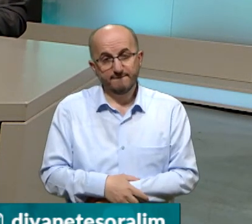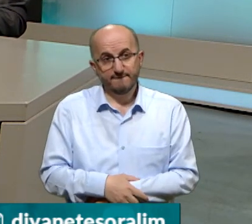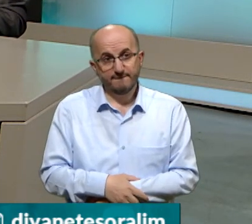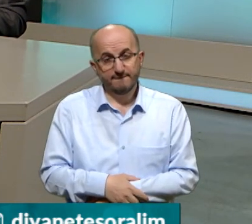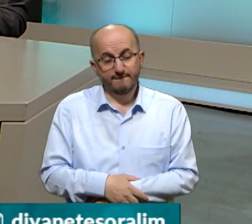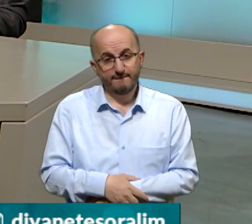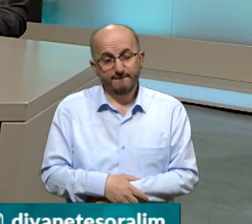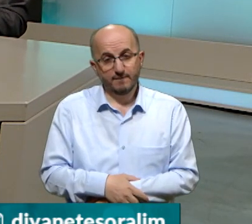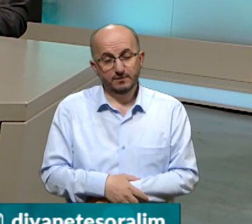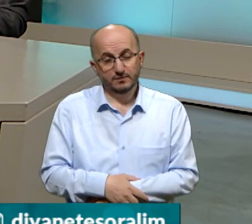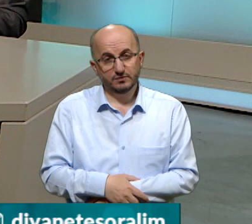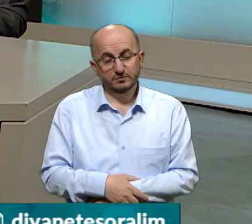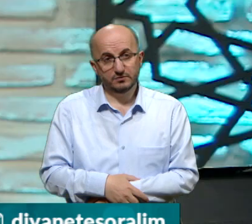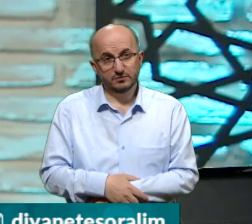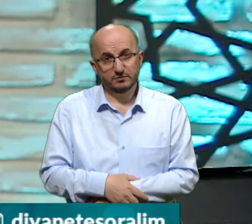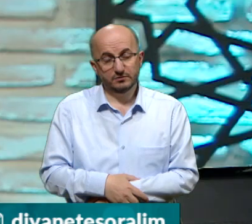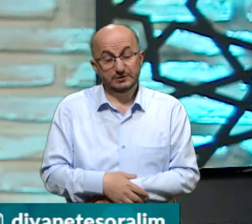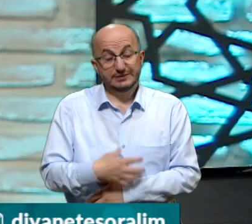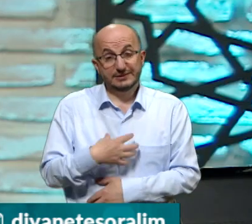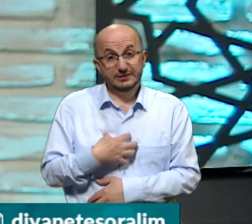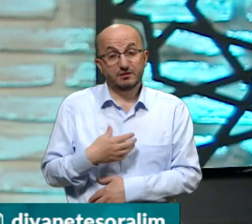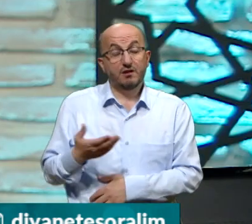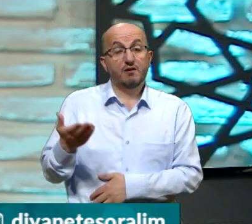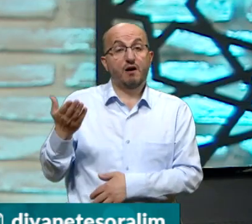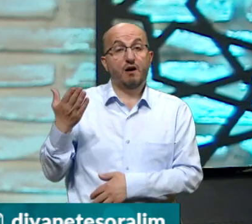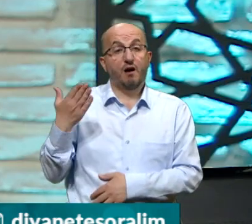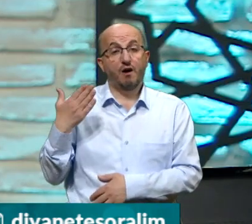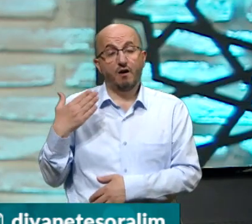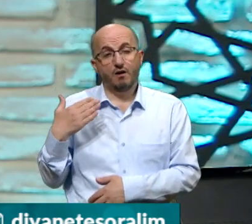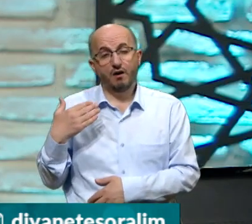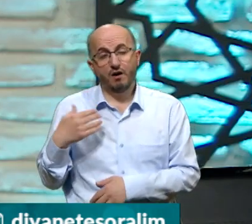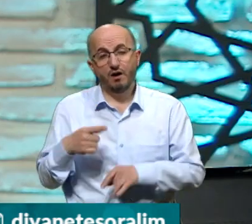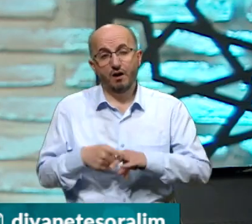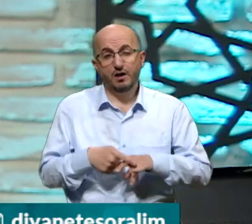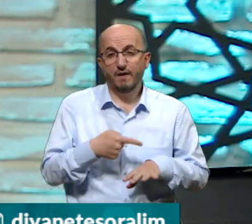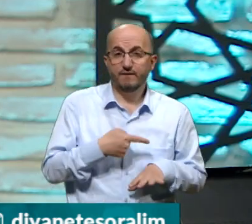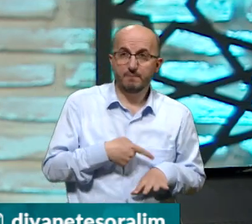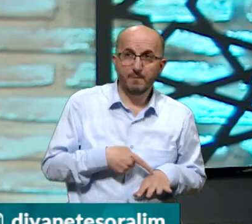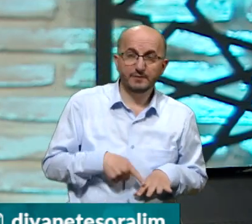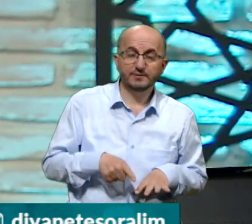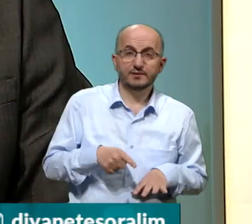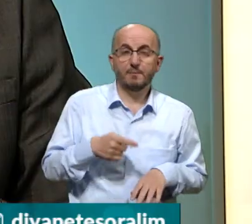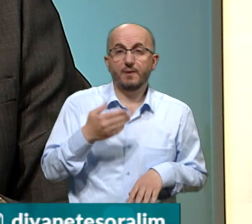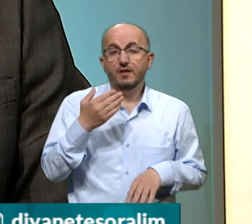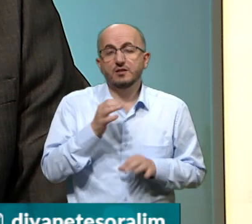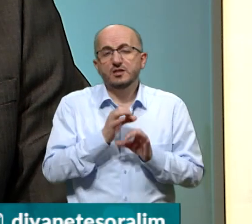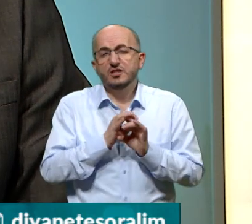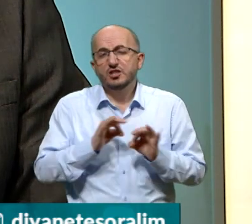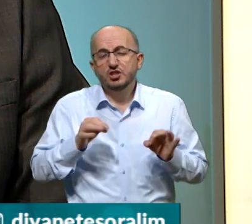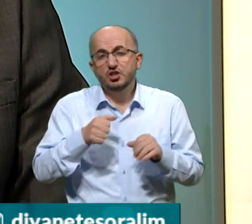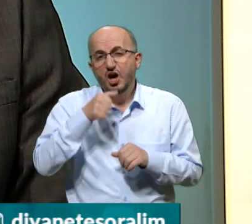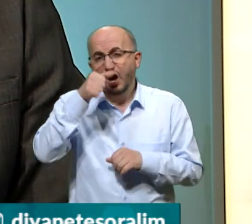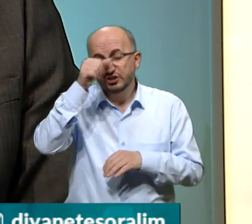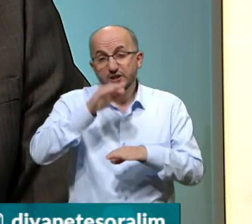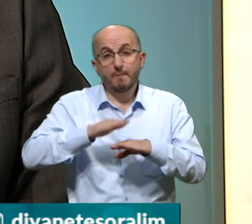Helal kendi adına farz acı yapmış olması Hayır Fırsatçı bizim Hanefi mezhebinde yok yani hiç hacca yapmamış